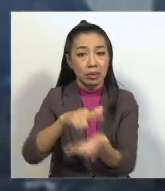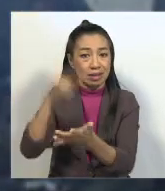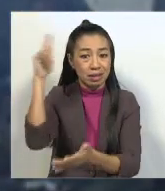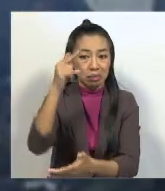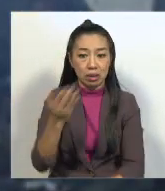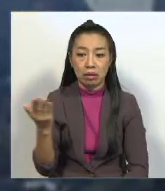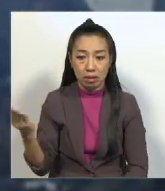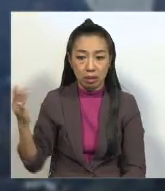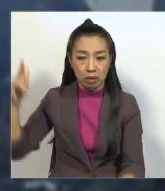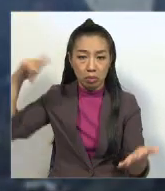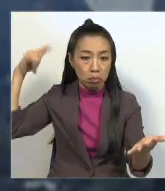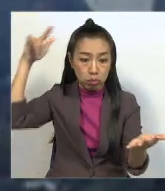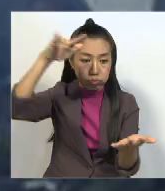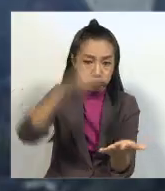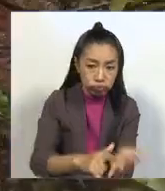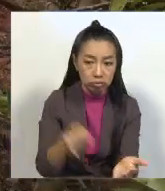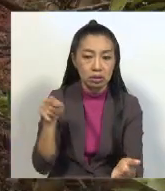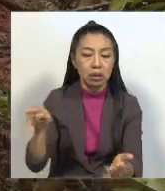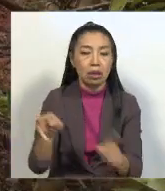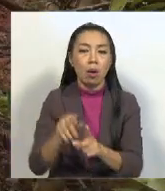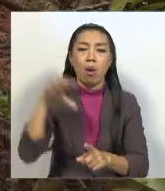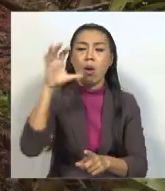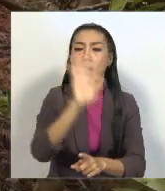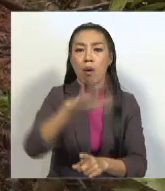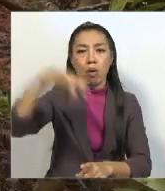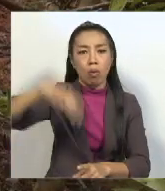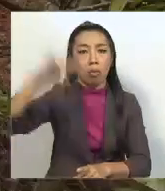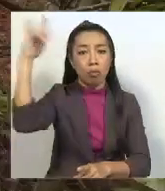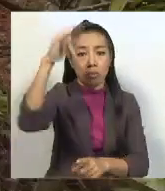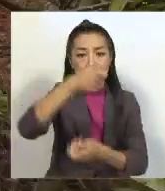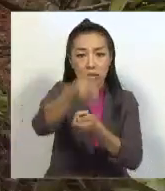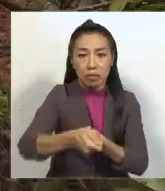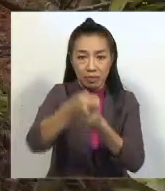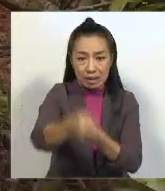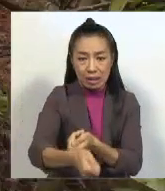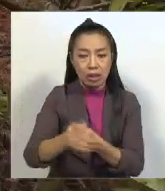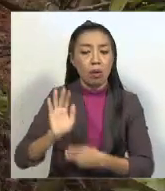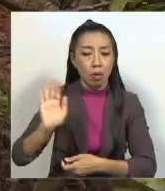ที่เกิดอุบัติเหตุนี้นะคะเป็นเครื่องบินกรมฝนหลวงและการบินเกษตรชนิดคารา